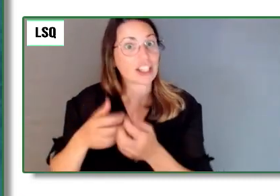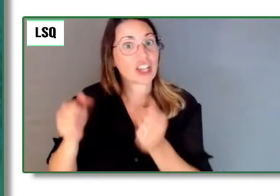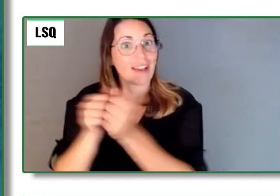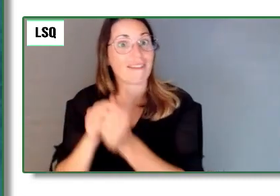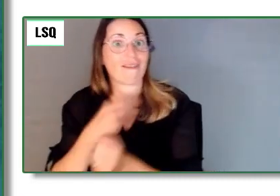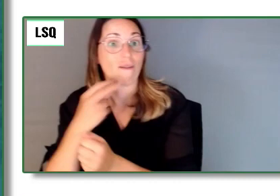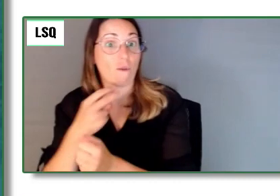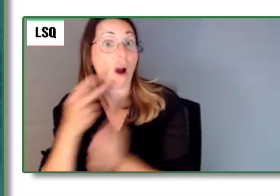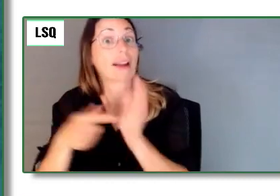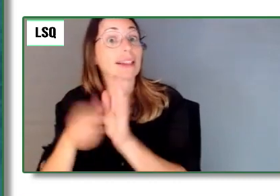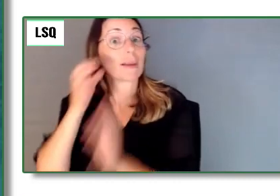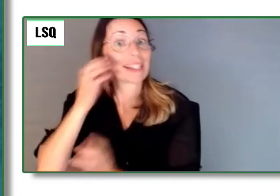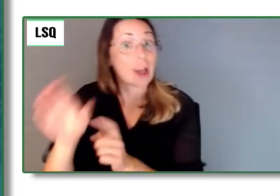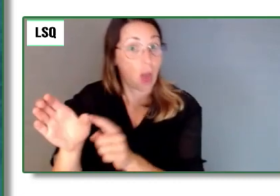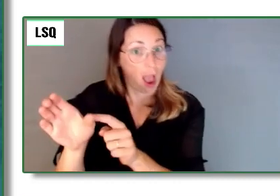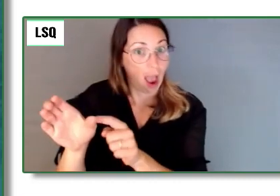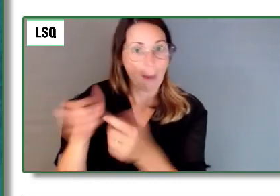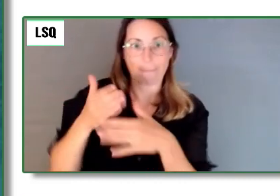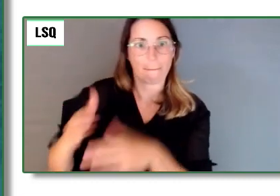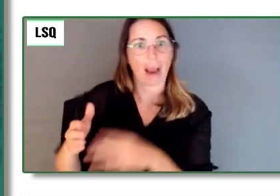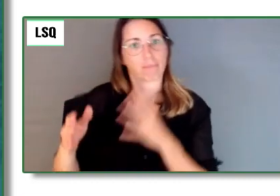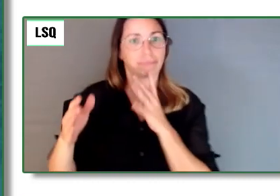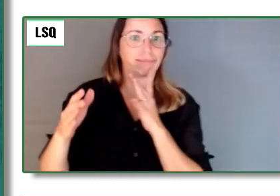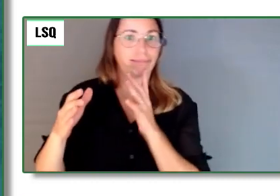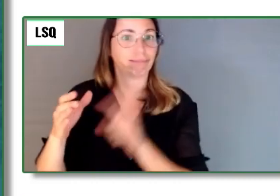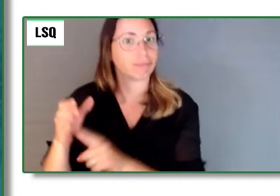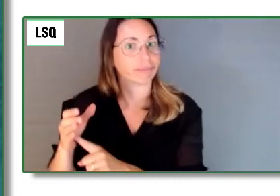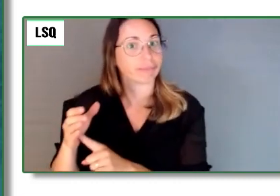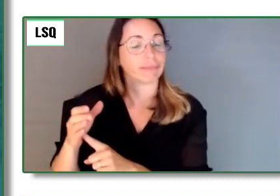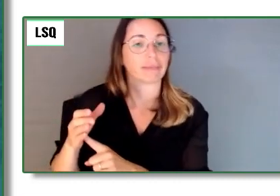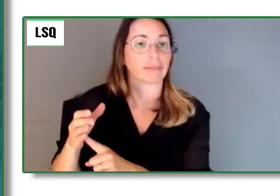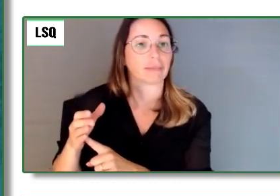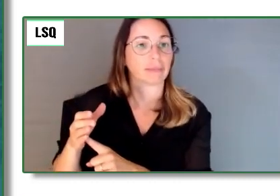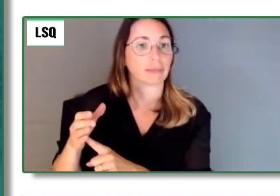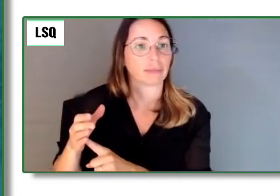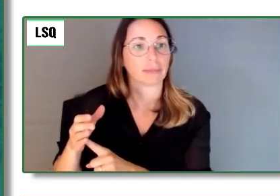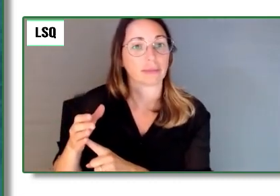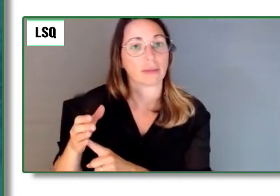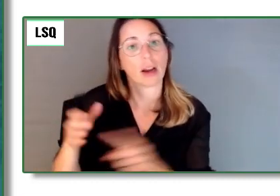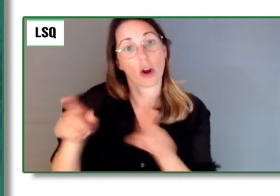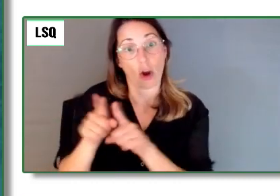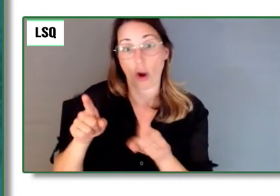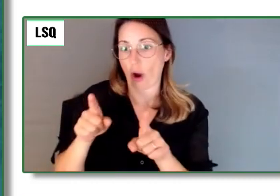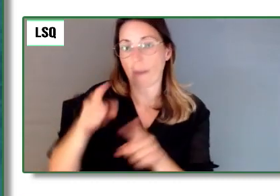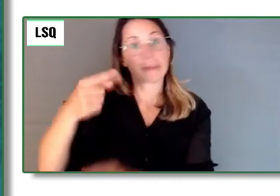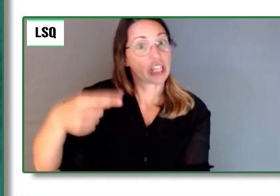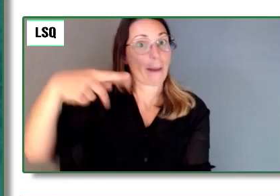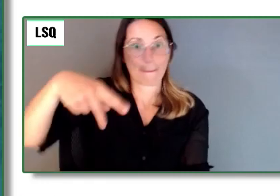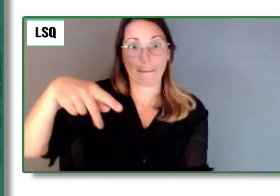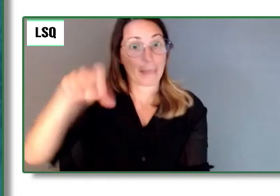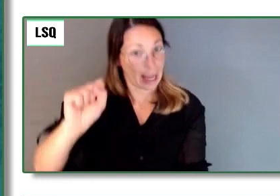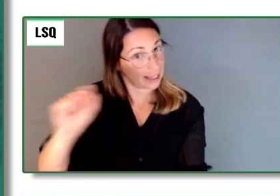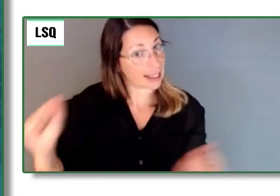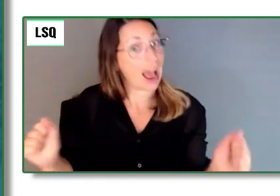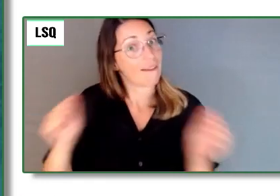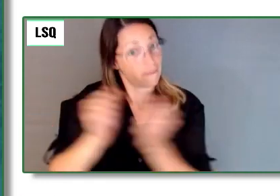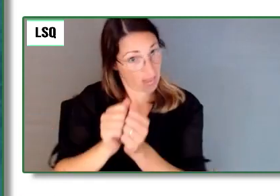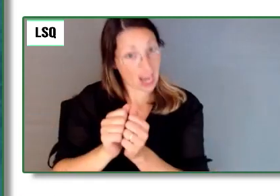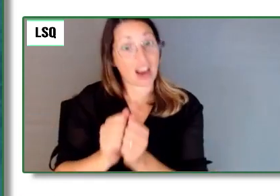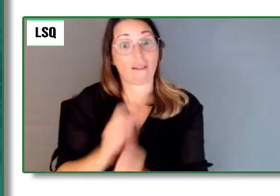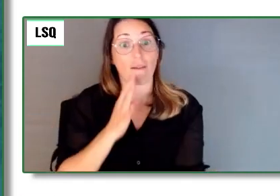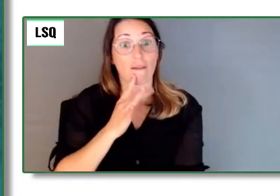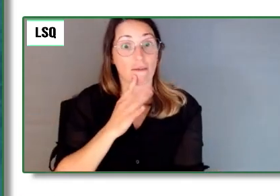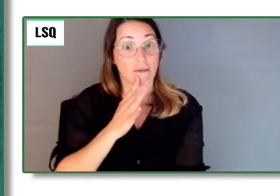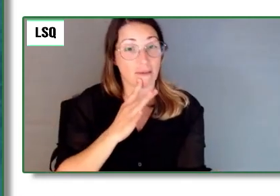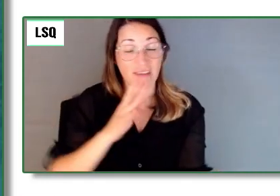il existe beaucoup de versions sur vos appareils. Mais il n'y en a pas qui sont seulement ça. Il y en a seulement quelques-uns qui